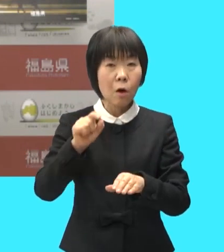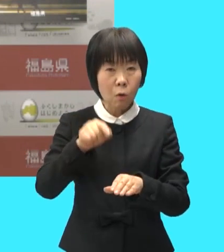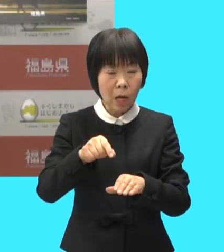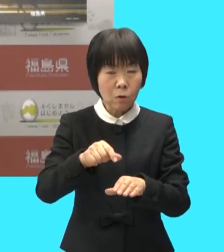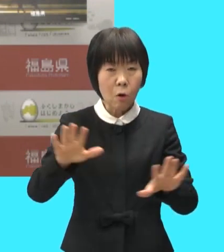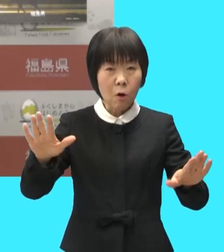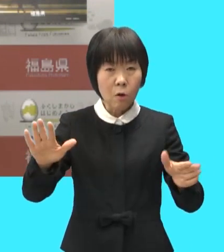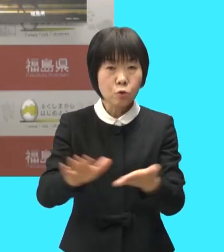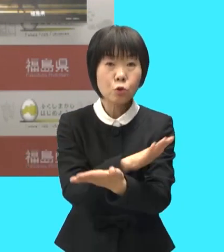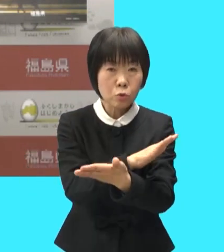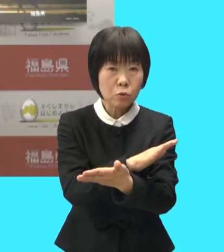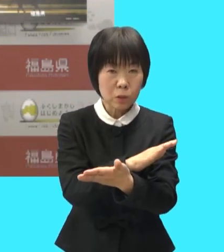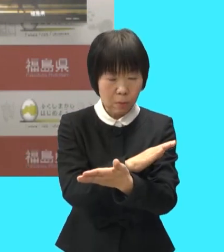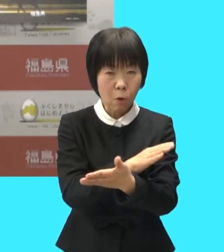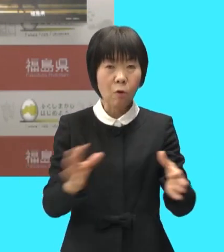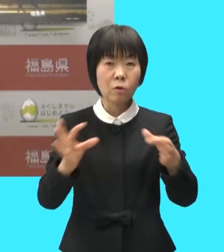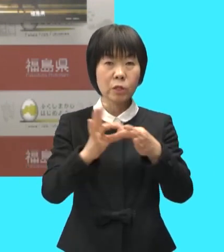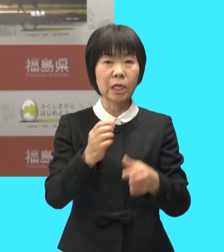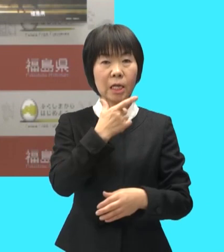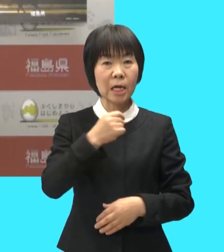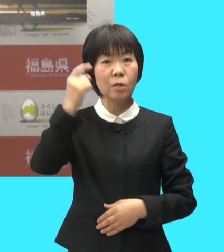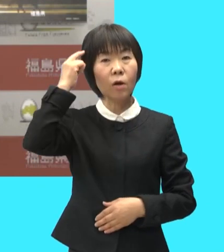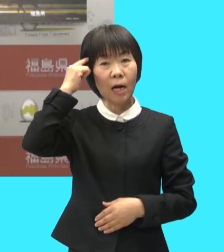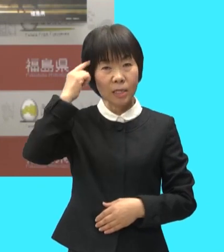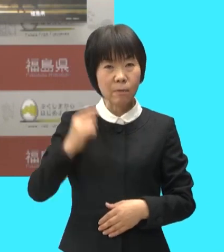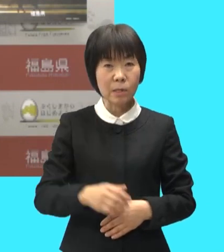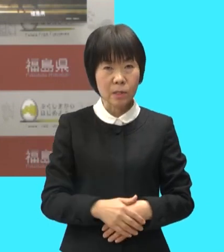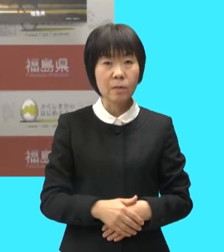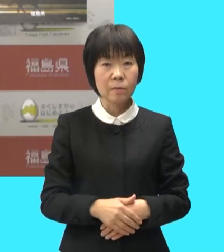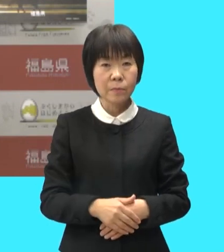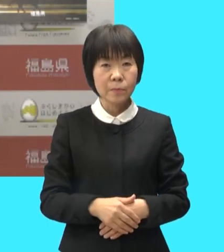評払拭にもしっかりつなげていきたいと考えております。